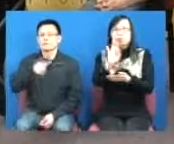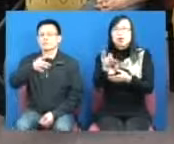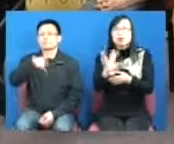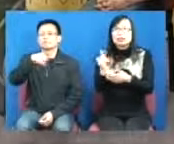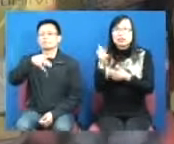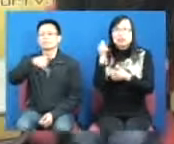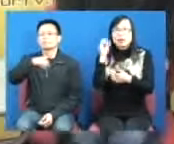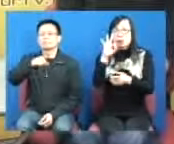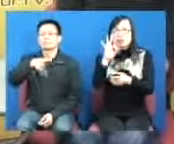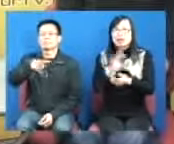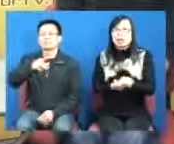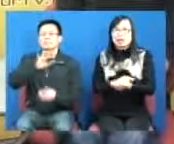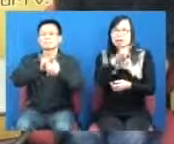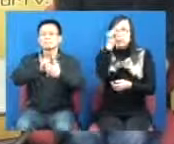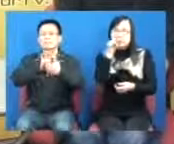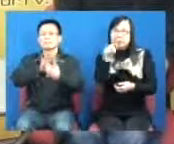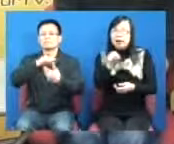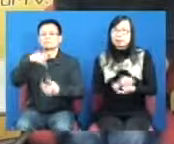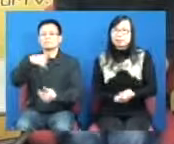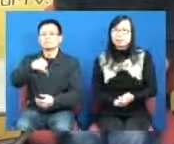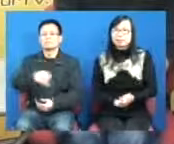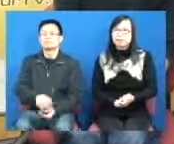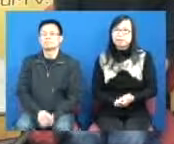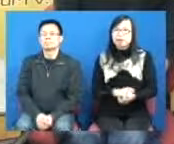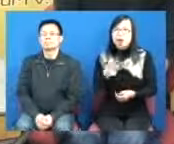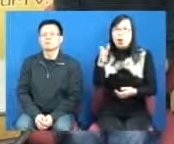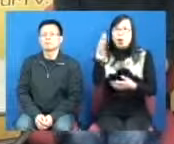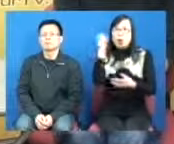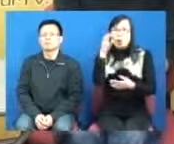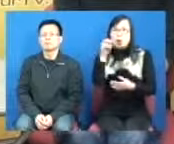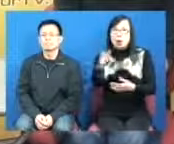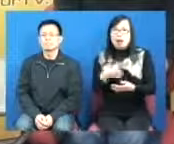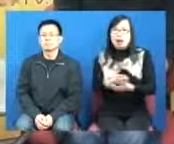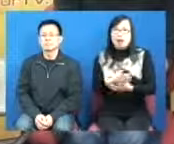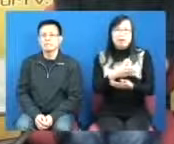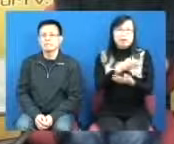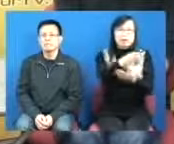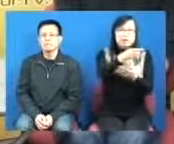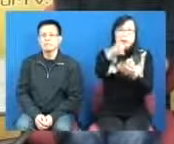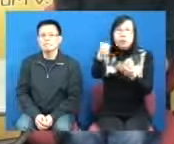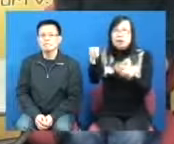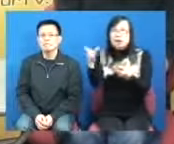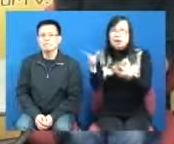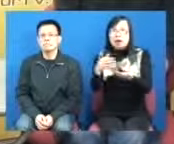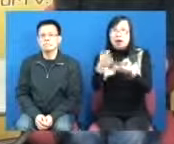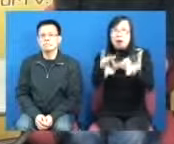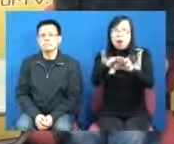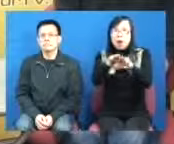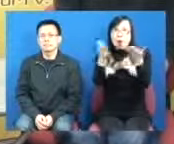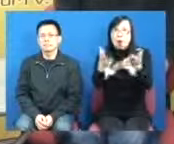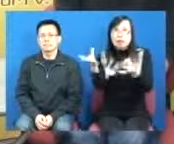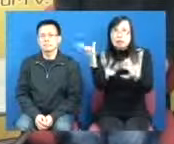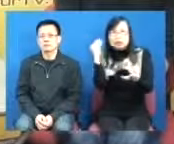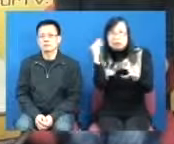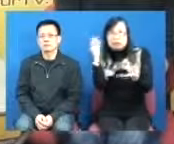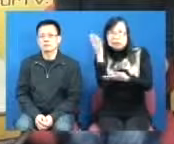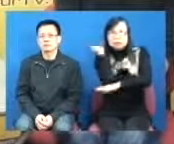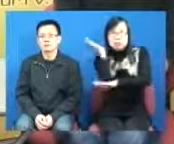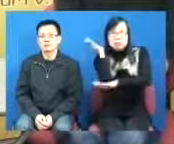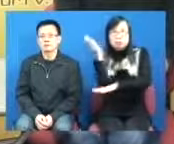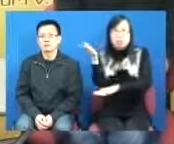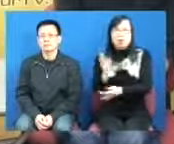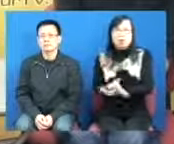入我們永遠給不到為何你說來聽聽他說州道開聽證會聽什麽會你可以去